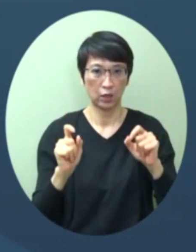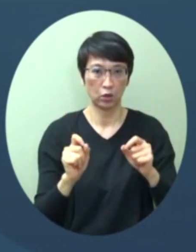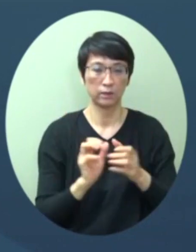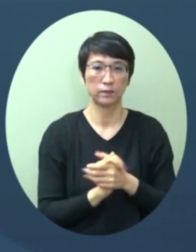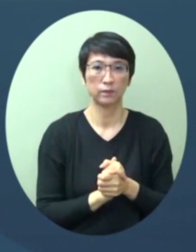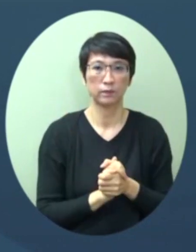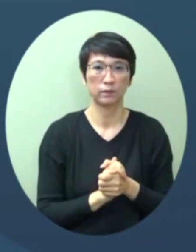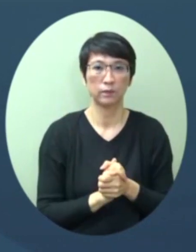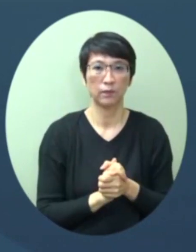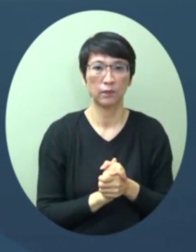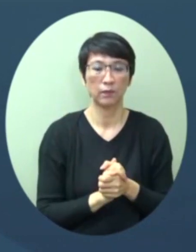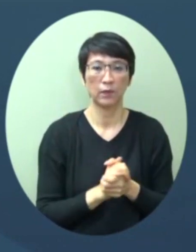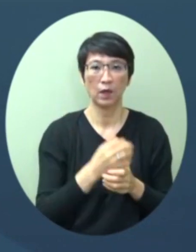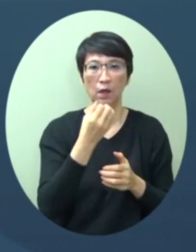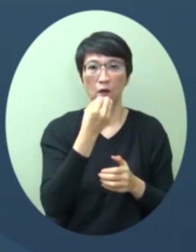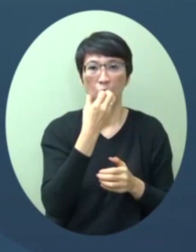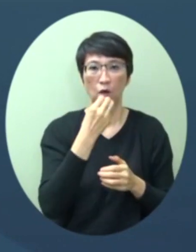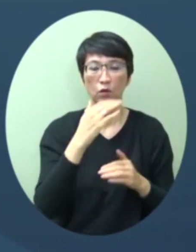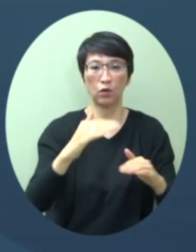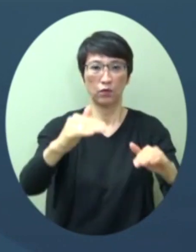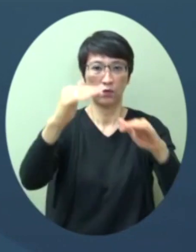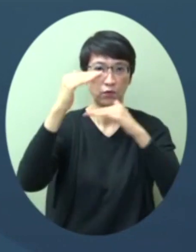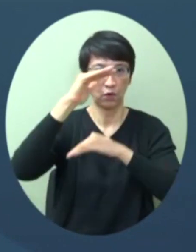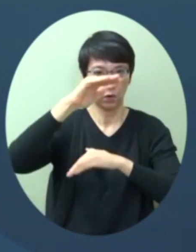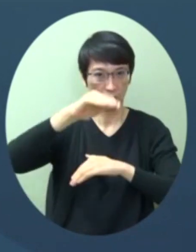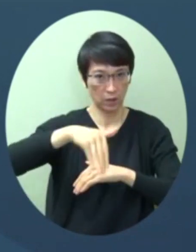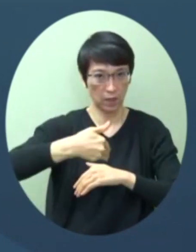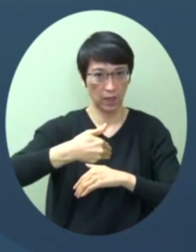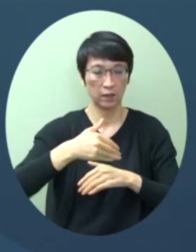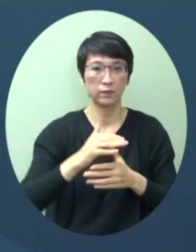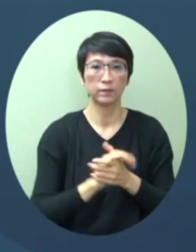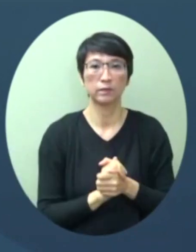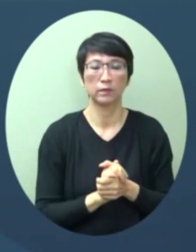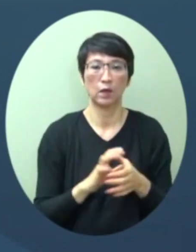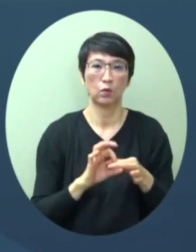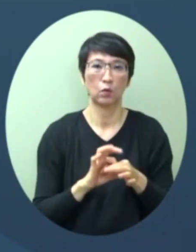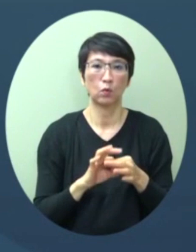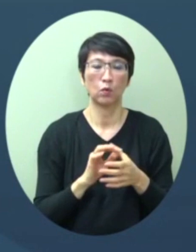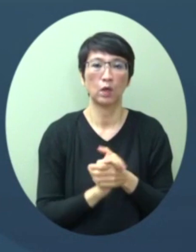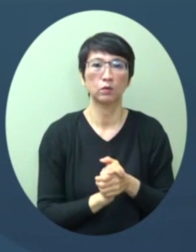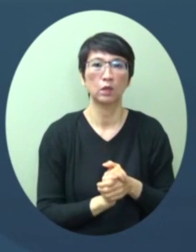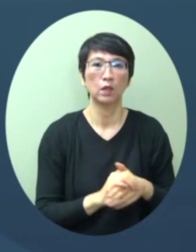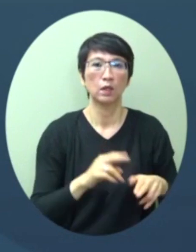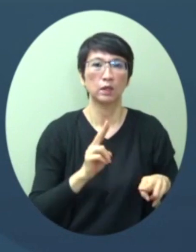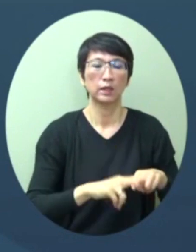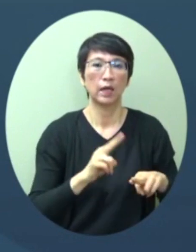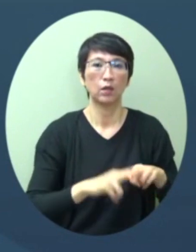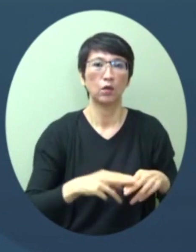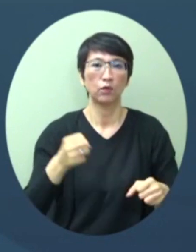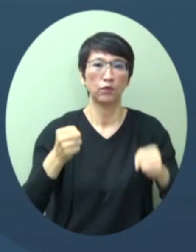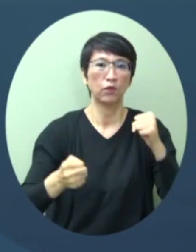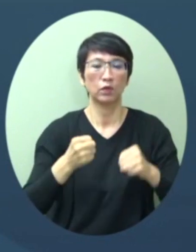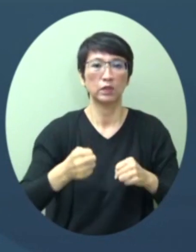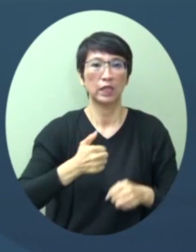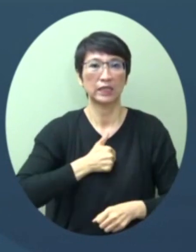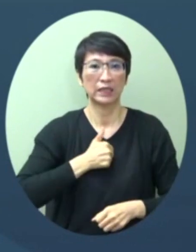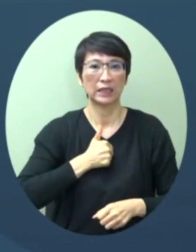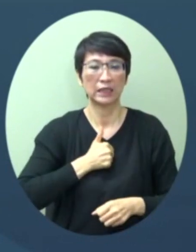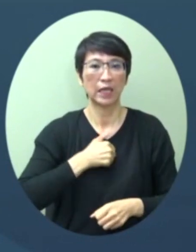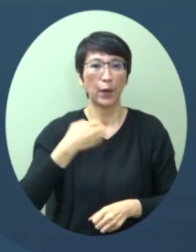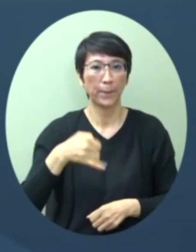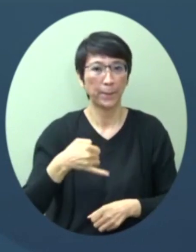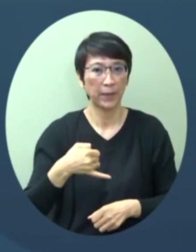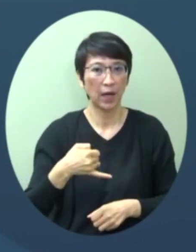在公港物資供應方面就着跨境司機的不足